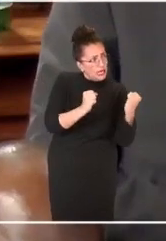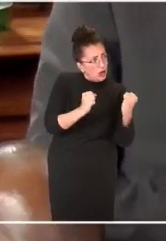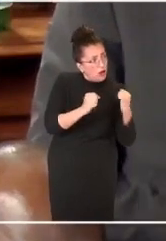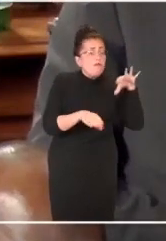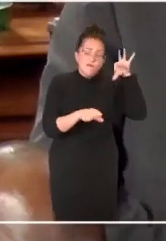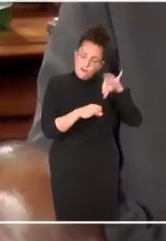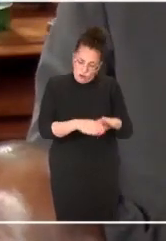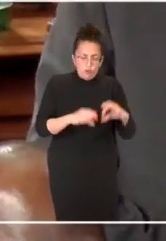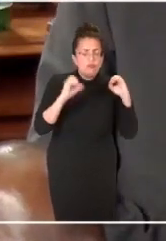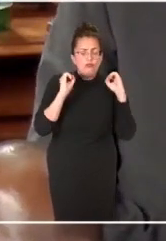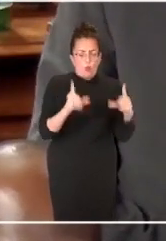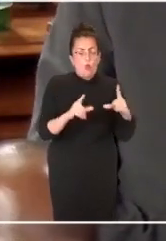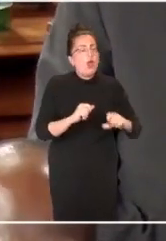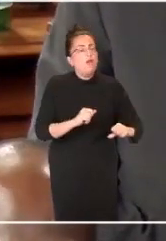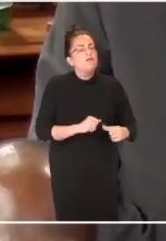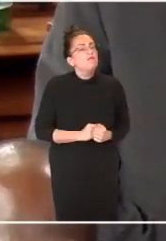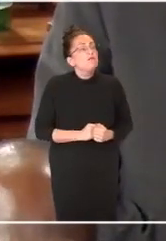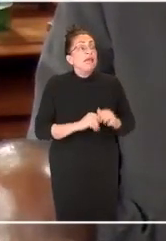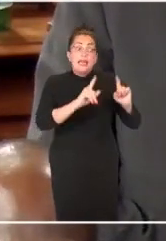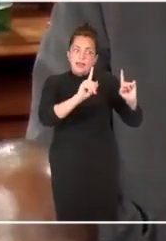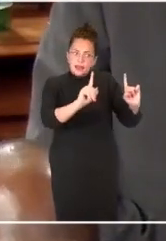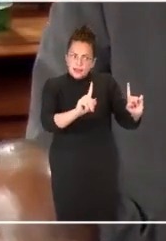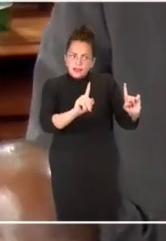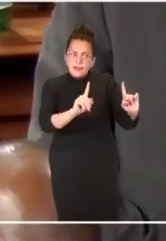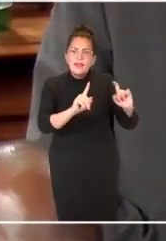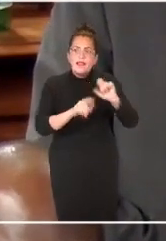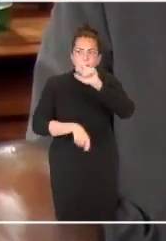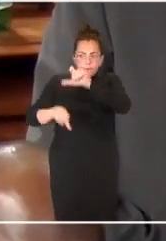de problème. Mais pas sans une association des